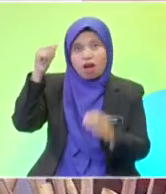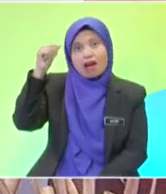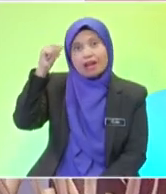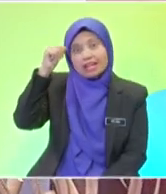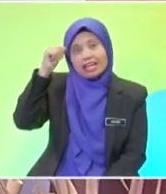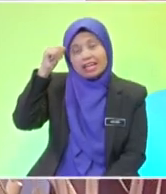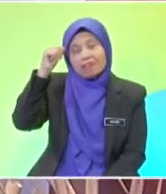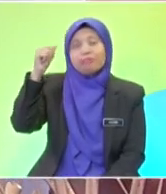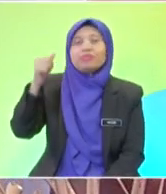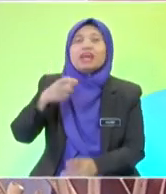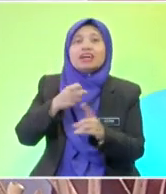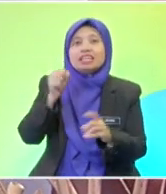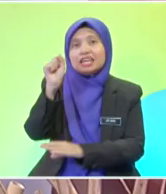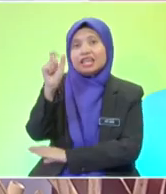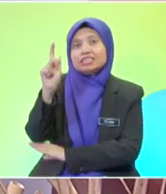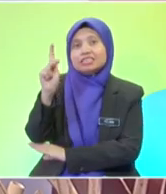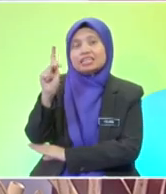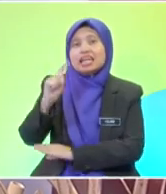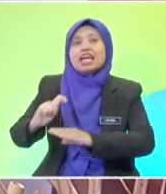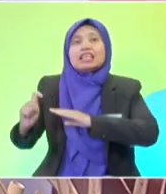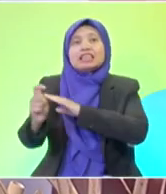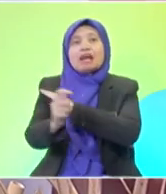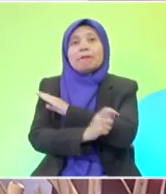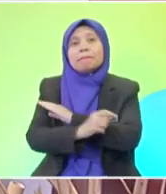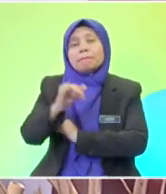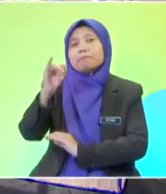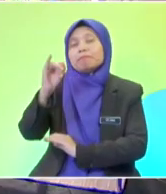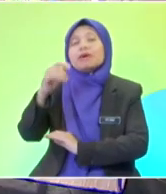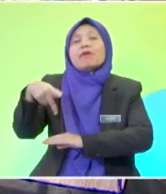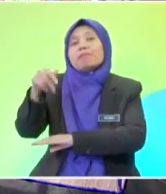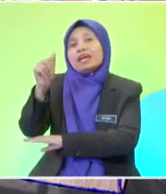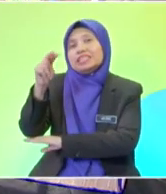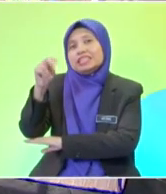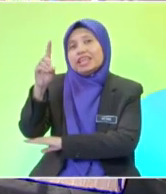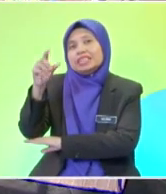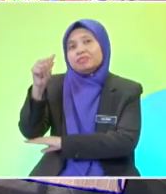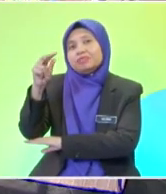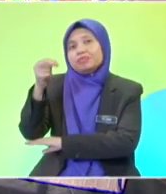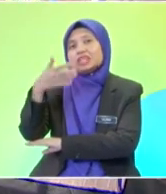dari SG badan Indah Assalamualaikum